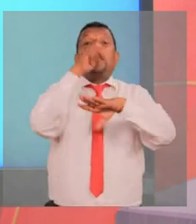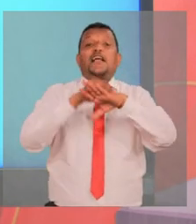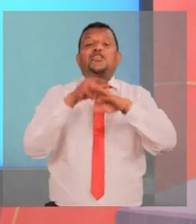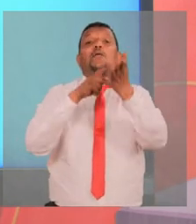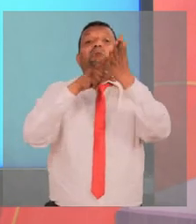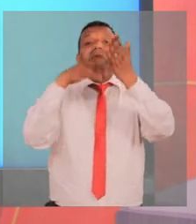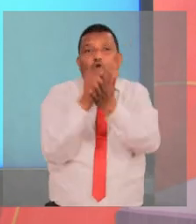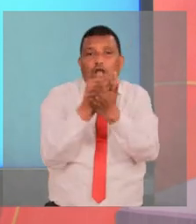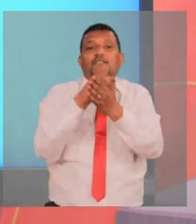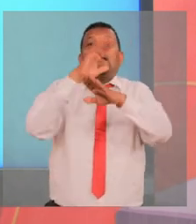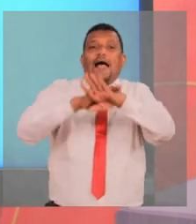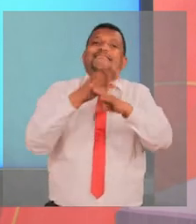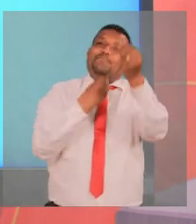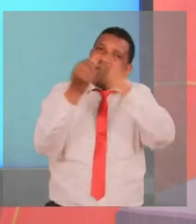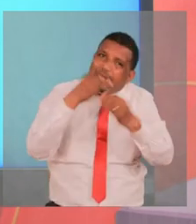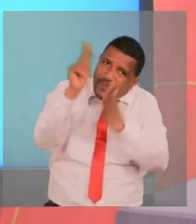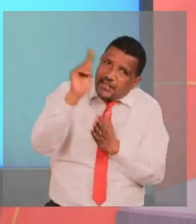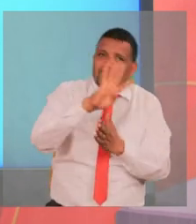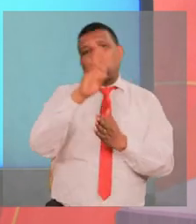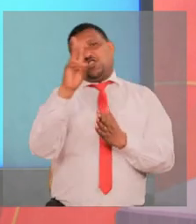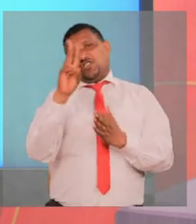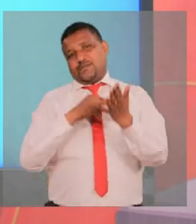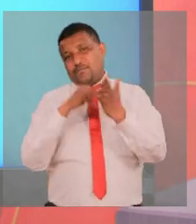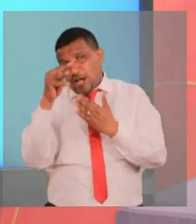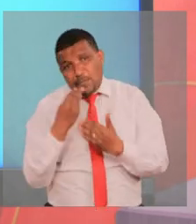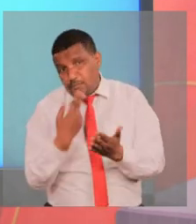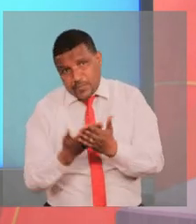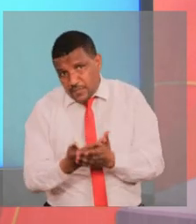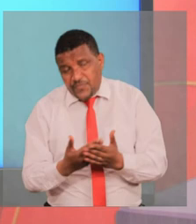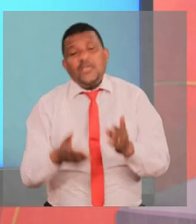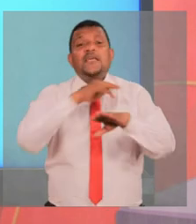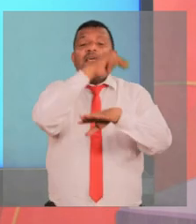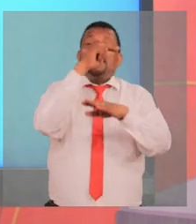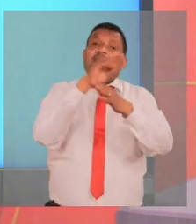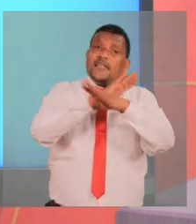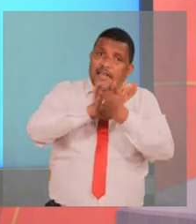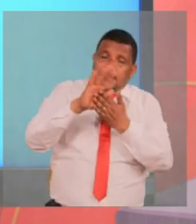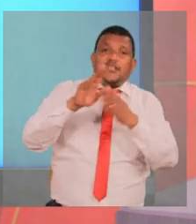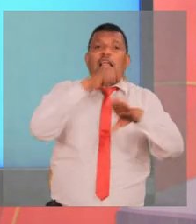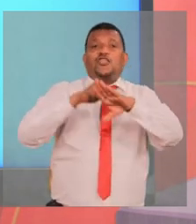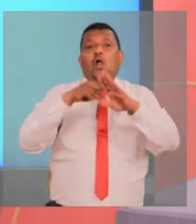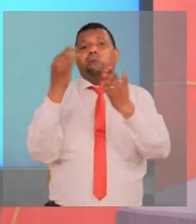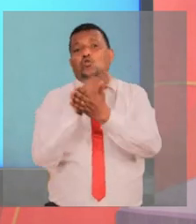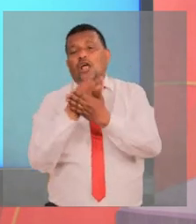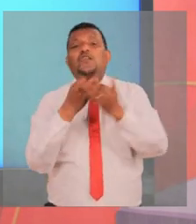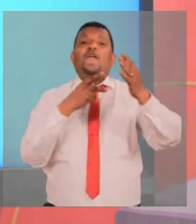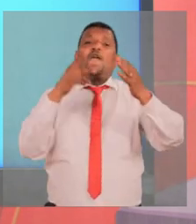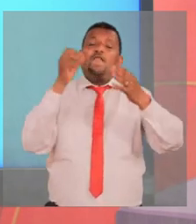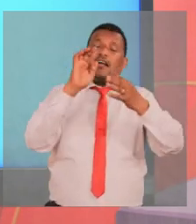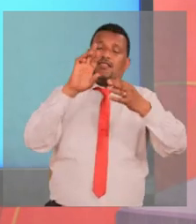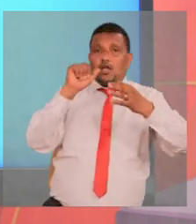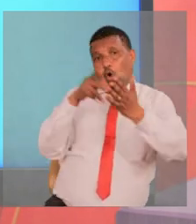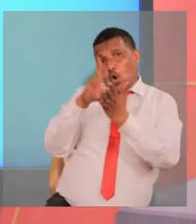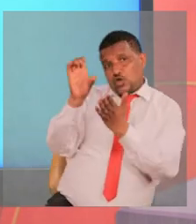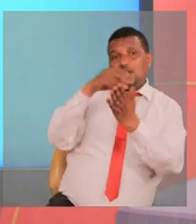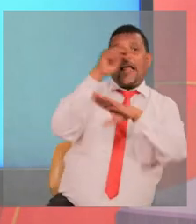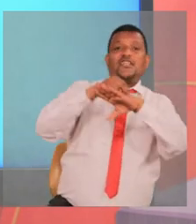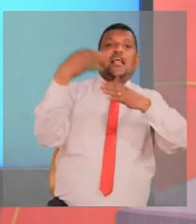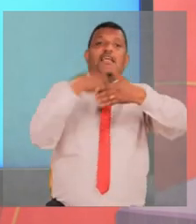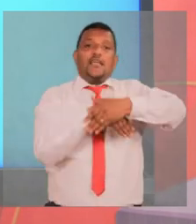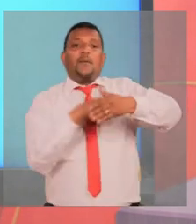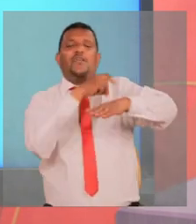राइज टो रिमेंबर चैनल सबस्क्राइब नहीं किया